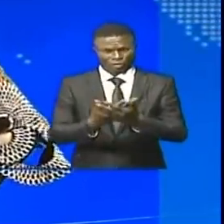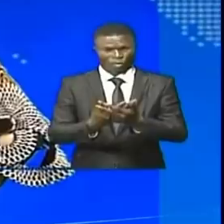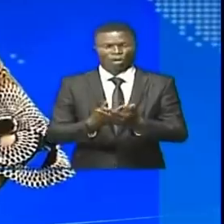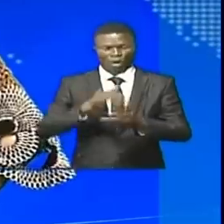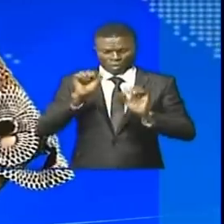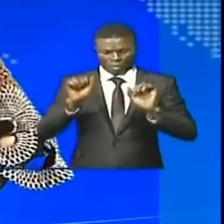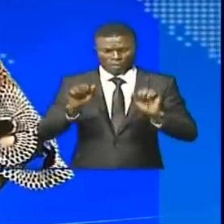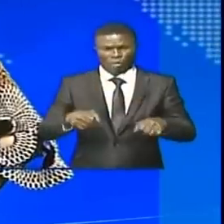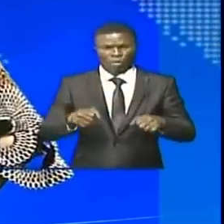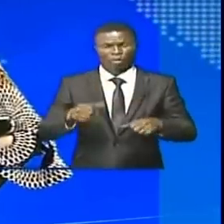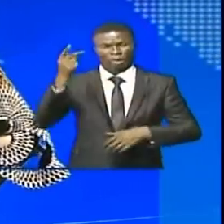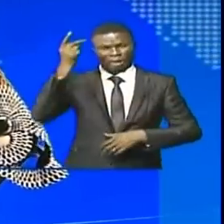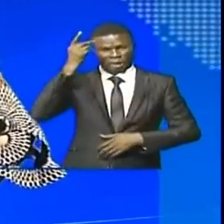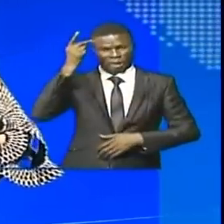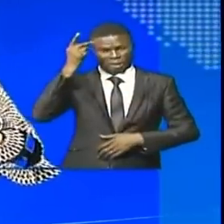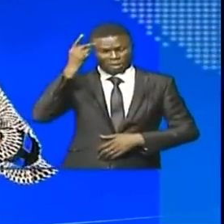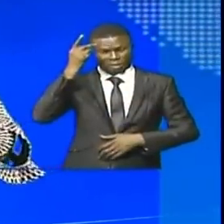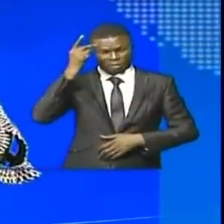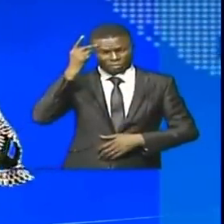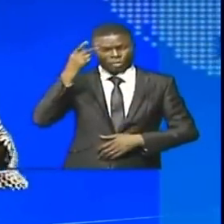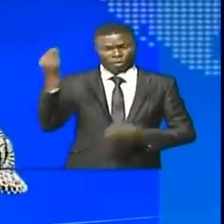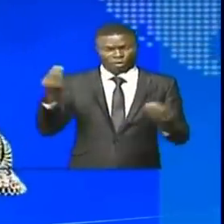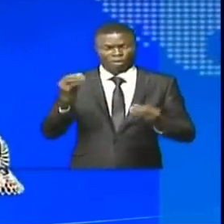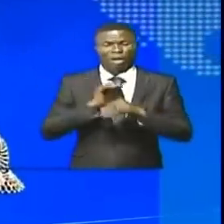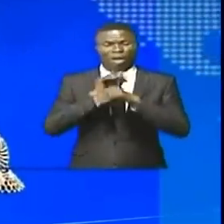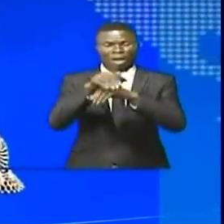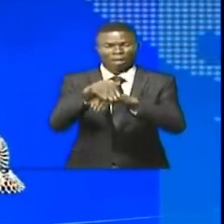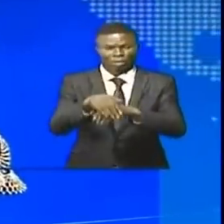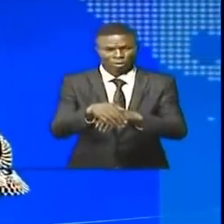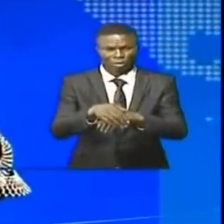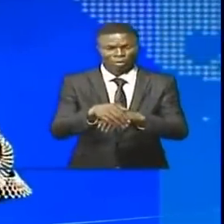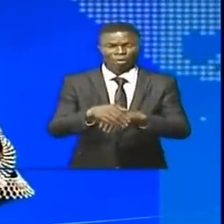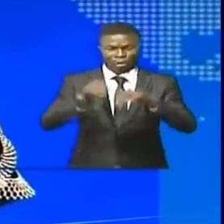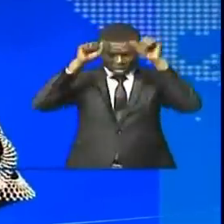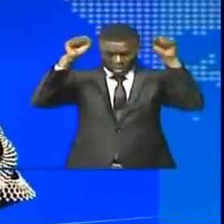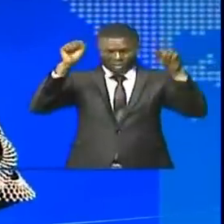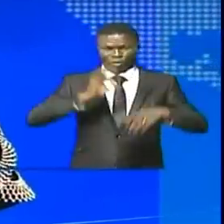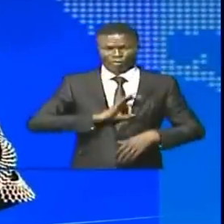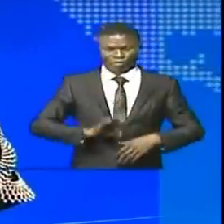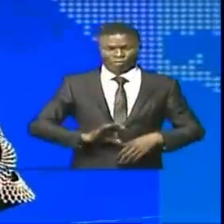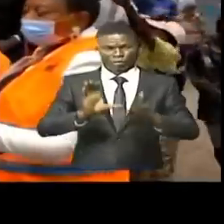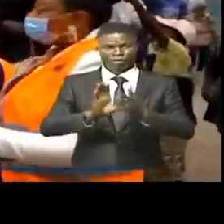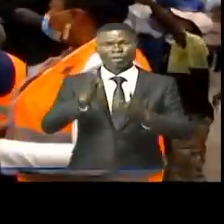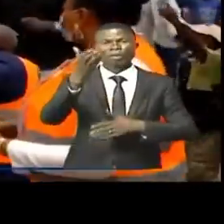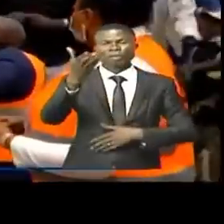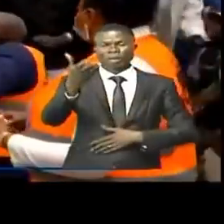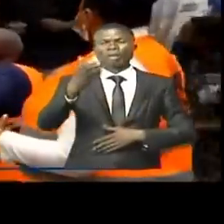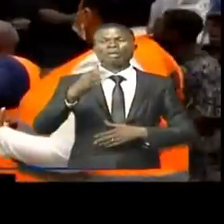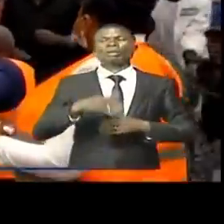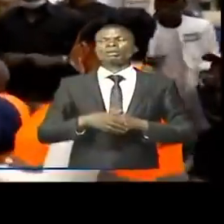à kinshasa 1 grâce à l'implication du chef de l'état regardez